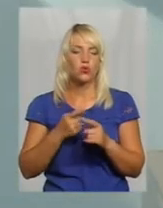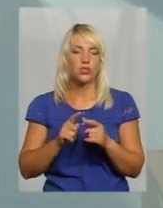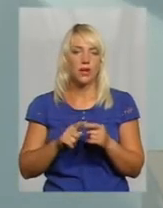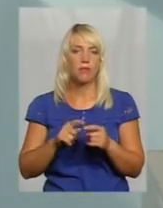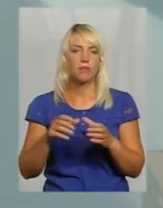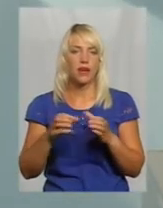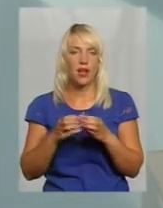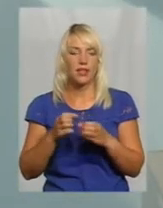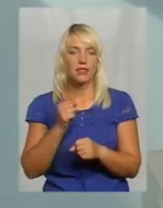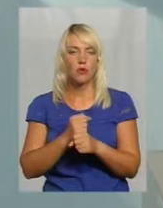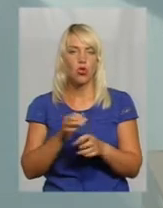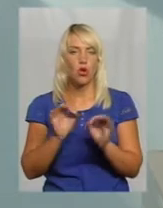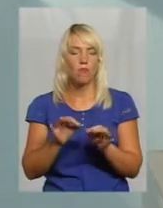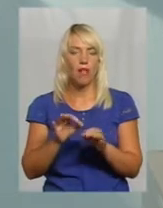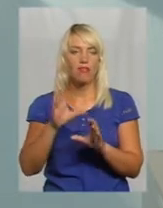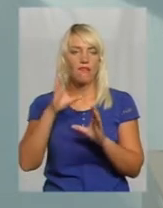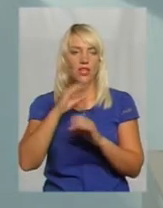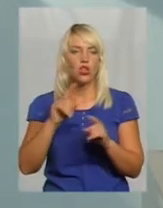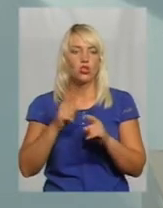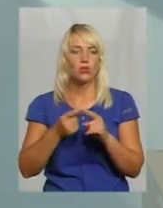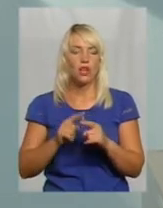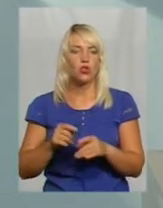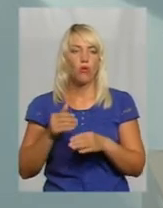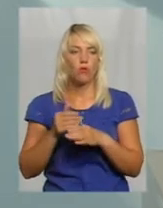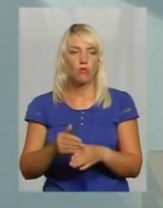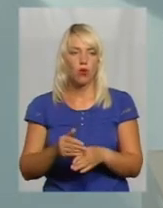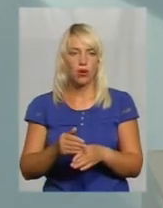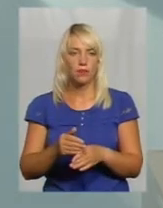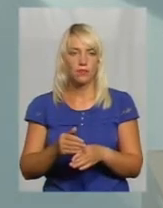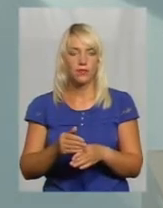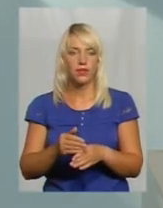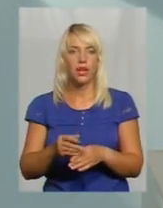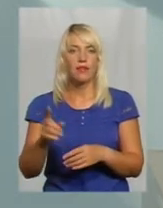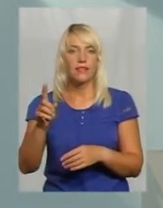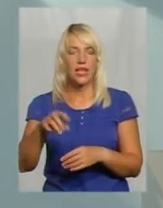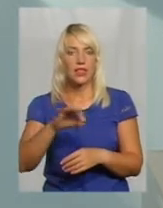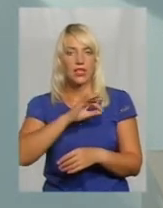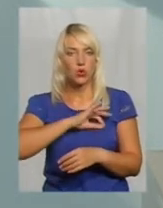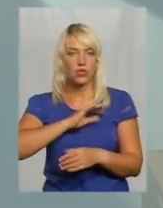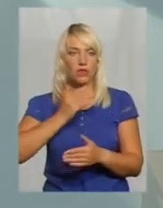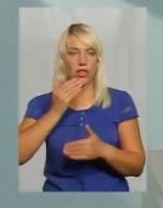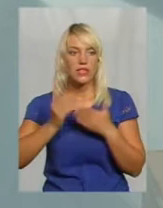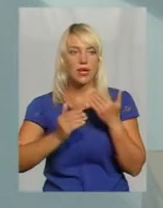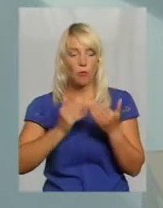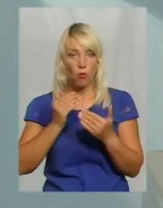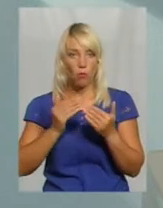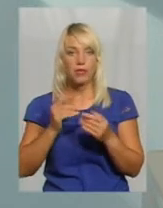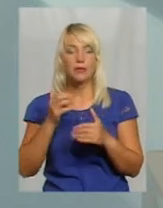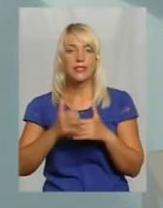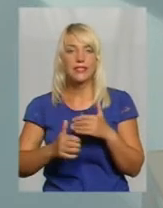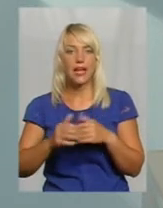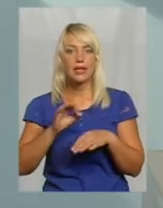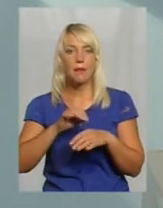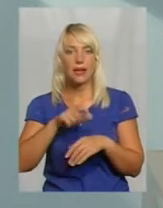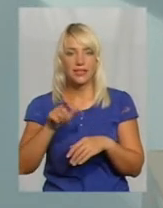нормально, ефективно, щоб ця допомога все-таки користувалась попитом серед таких пацієнтів. Між